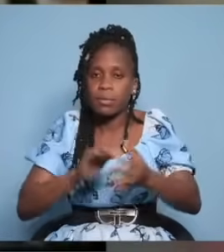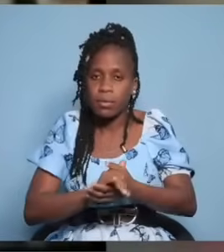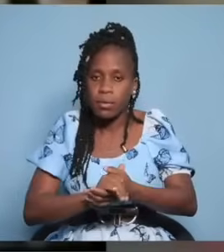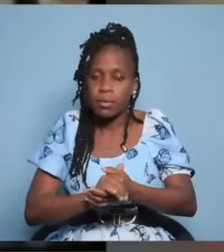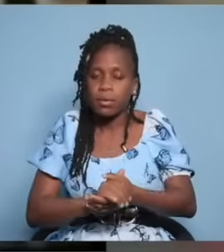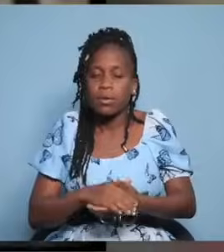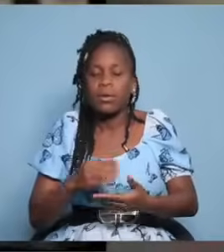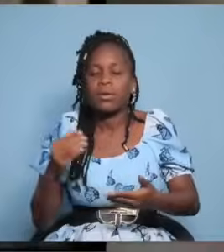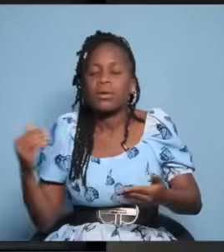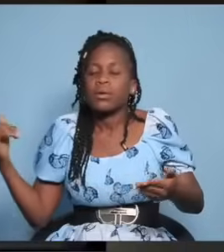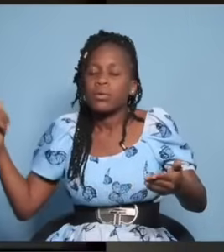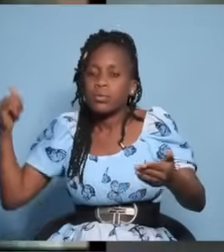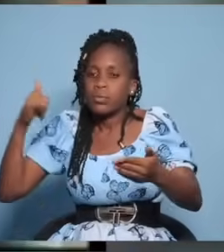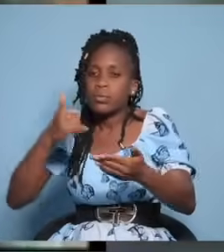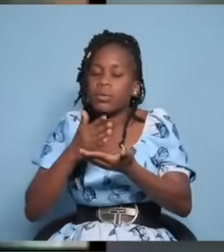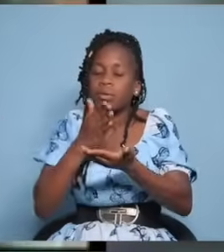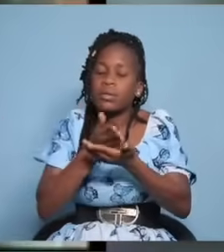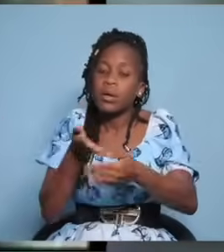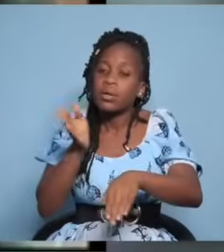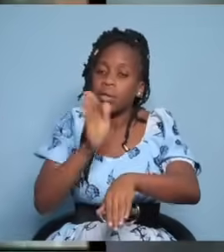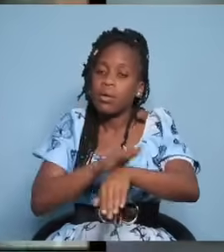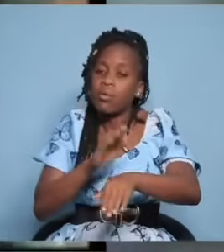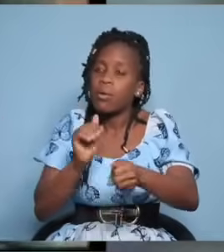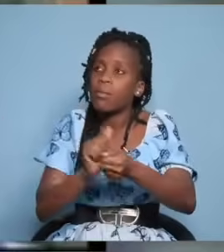wa mambo ya anga, aviation experts,